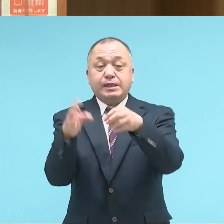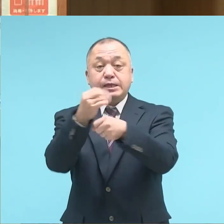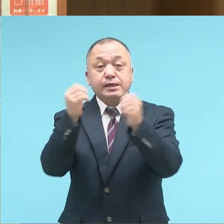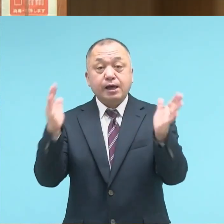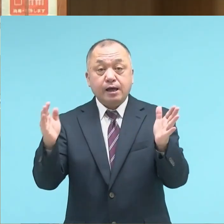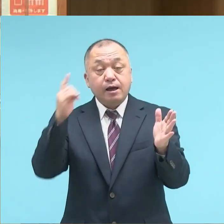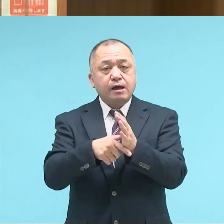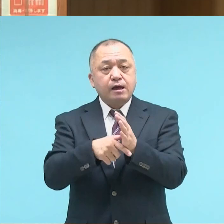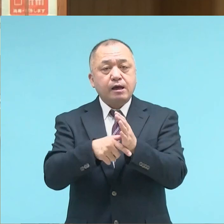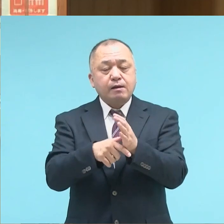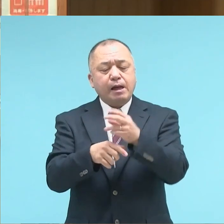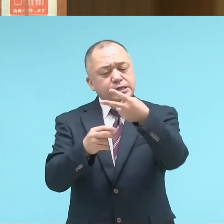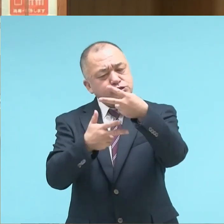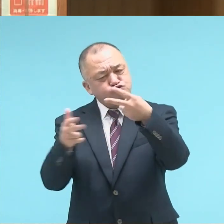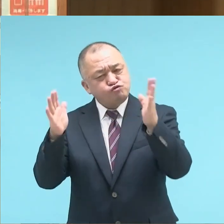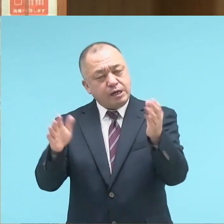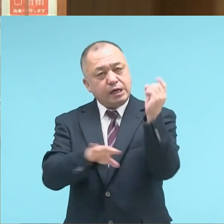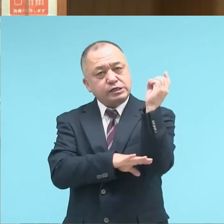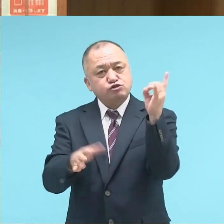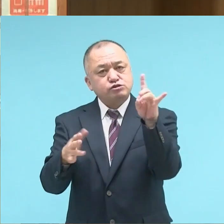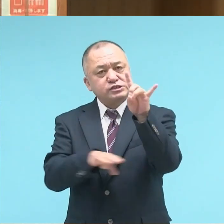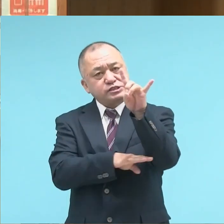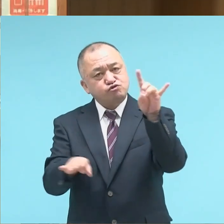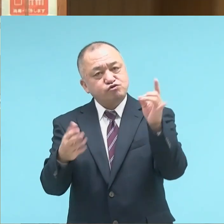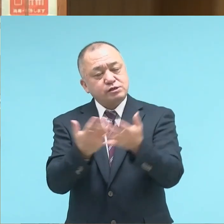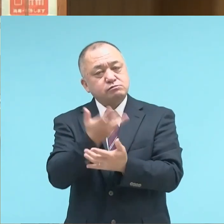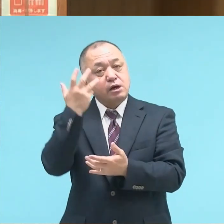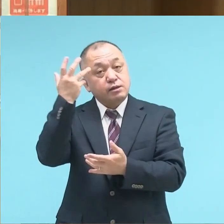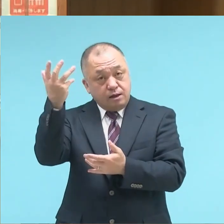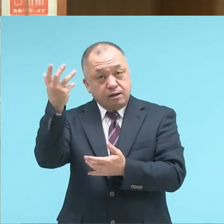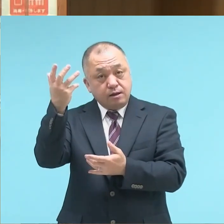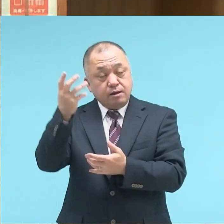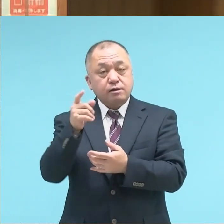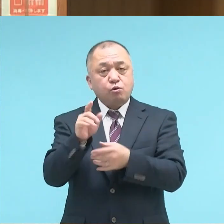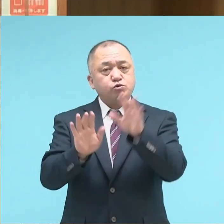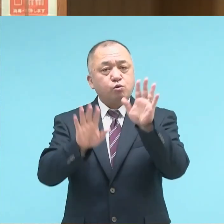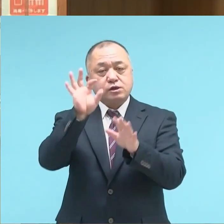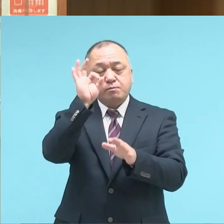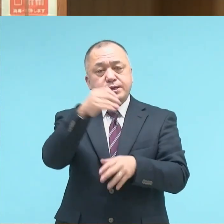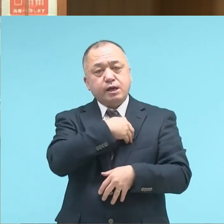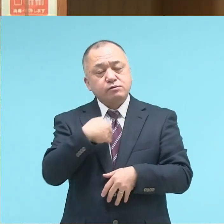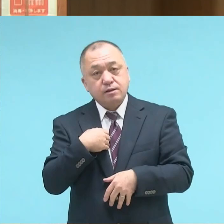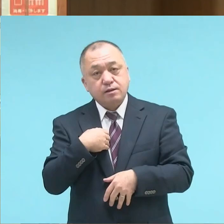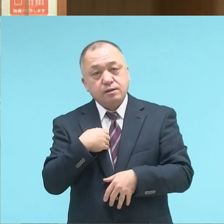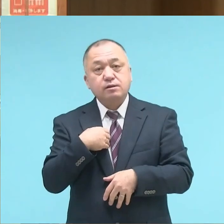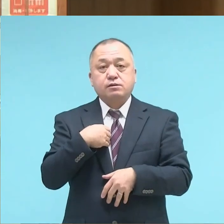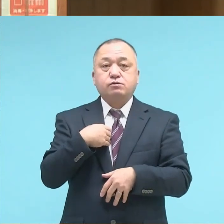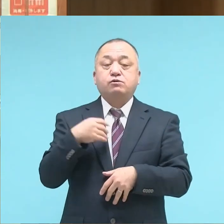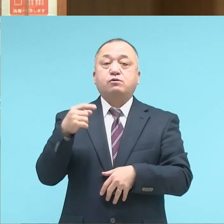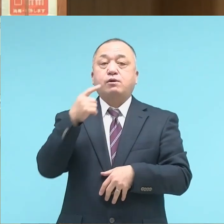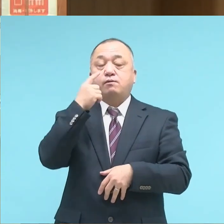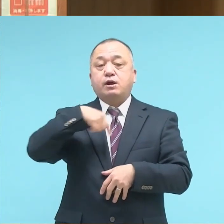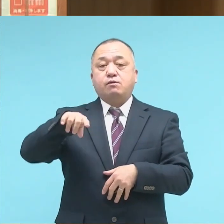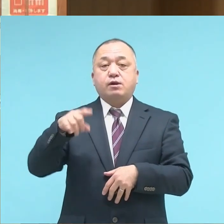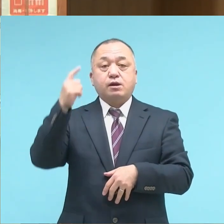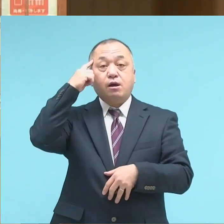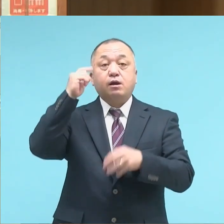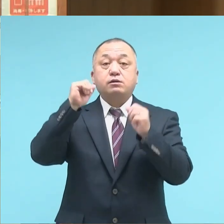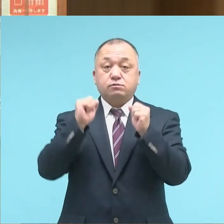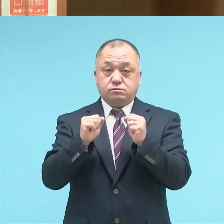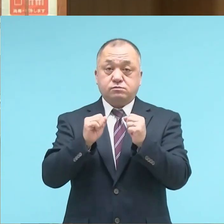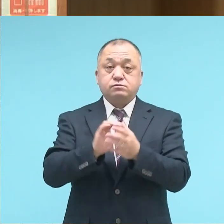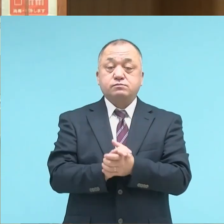ですね、経つと、まあ、そういった傾向などがある程度こう見えてくるという期間というふうに我々は捉えてま